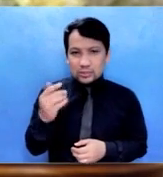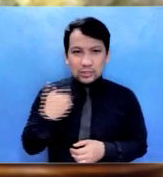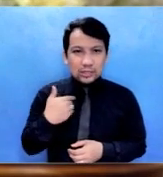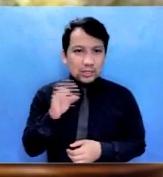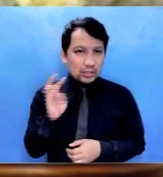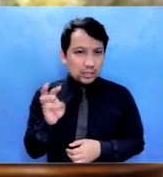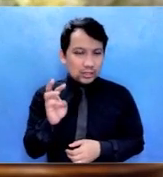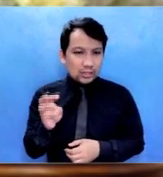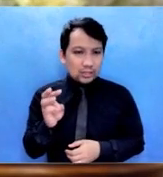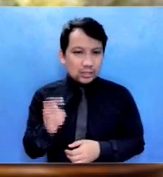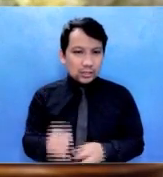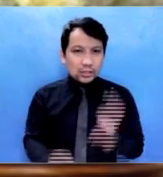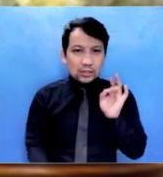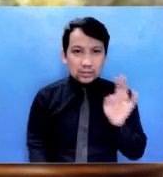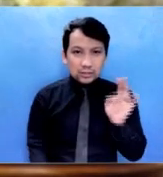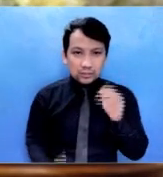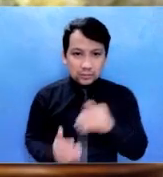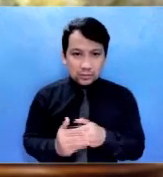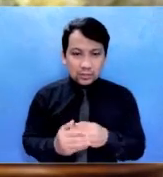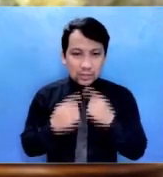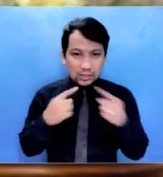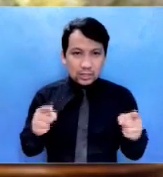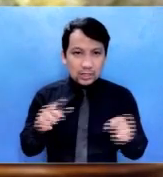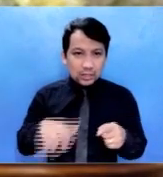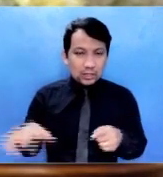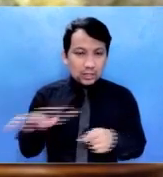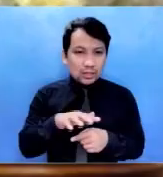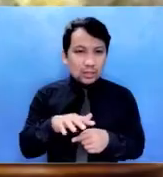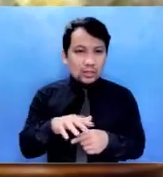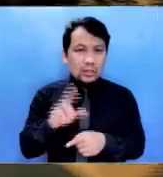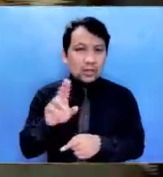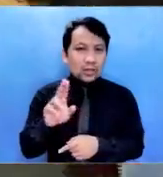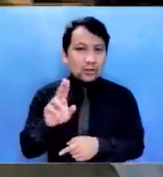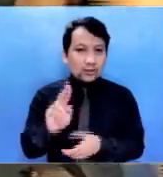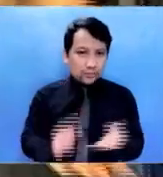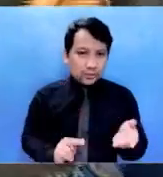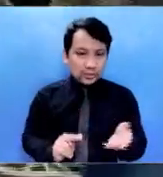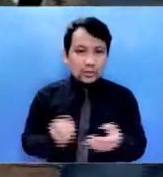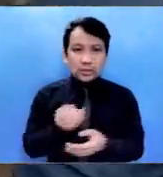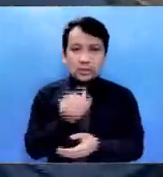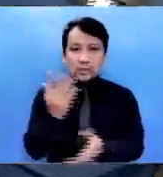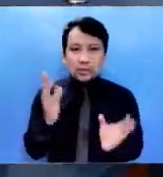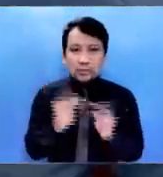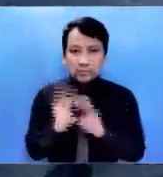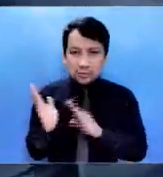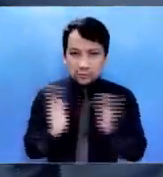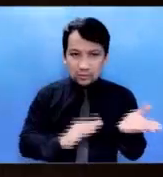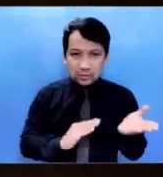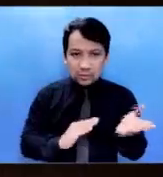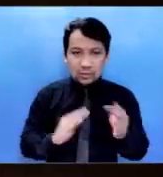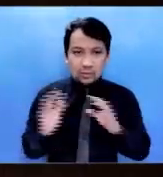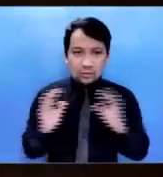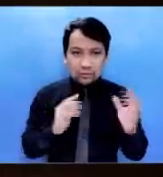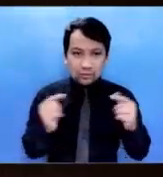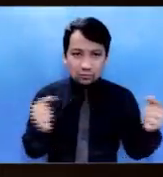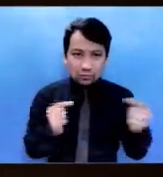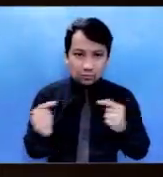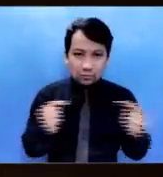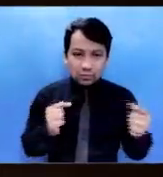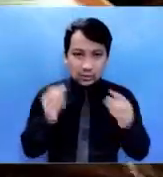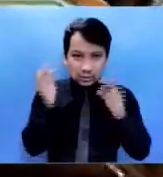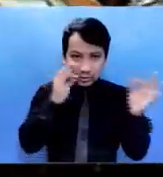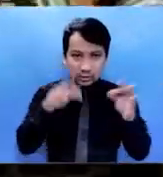kundi 7,000 ang sinabi ni Robredo sa United Nations na bilang ng mga namatay sa war on drugs ng Administrasyong